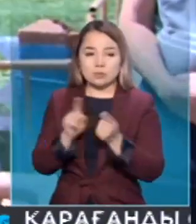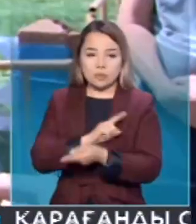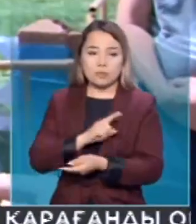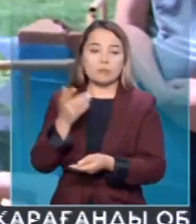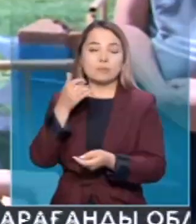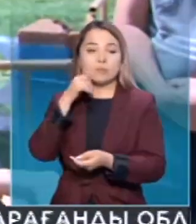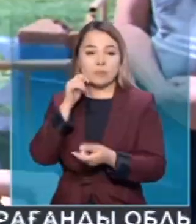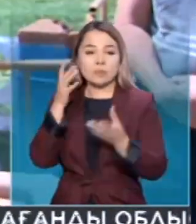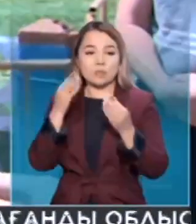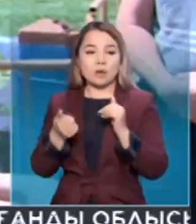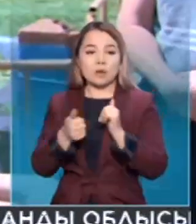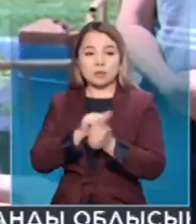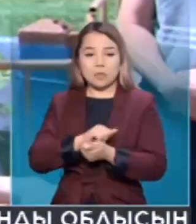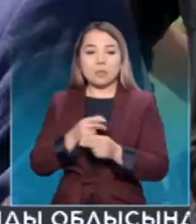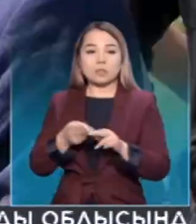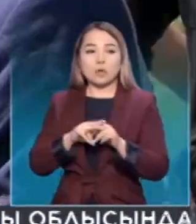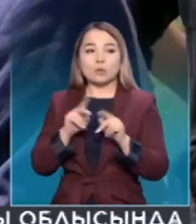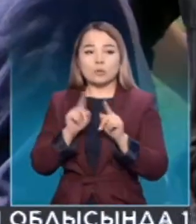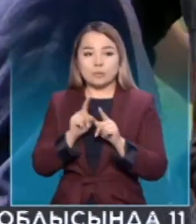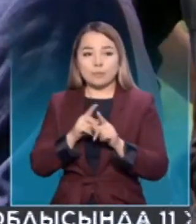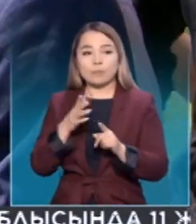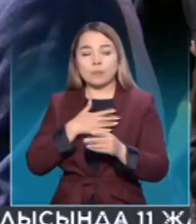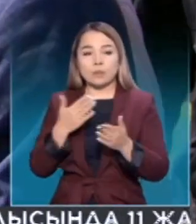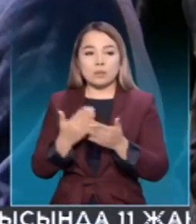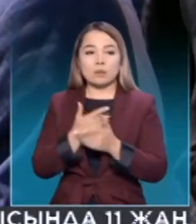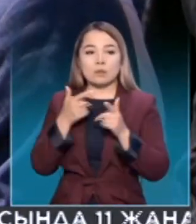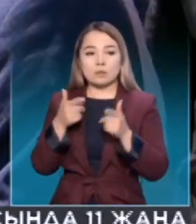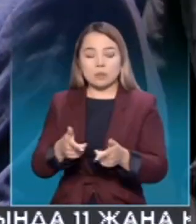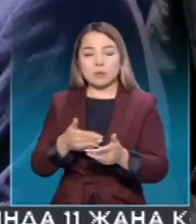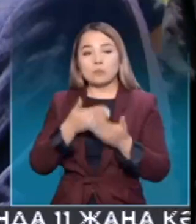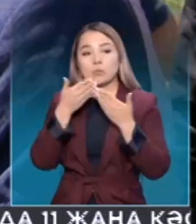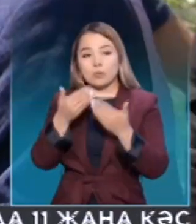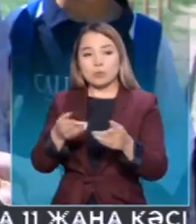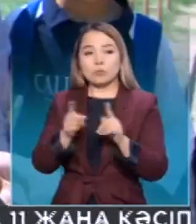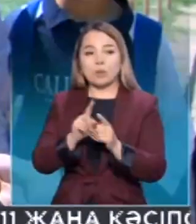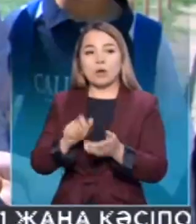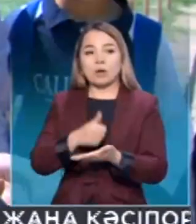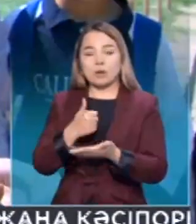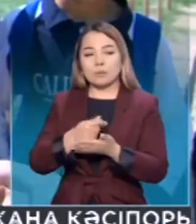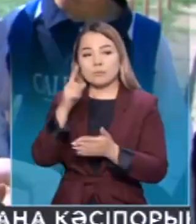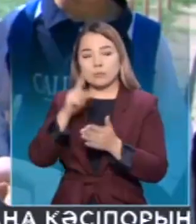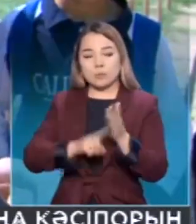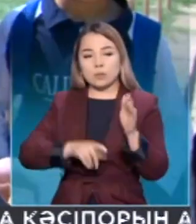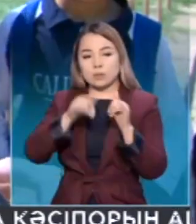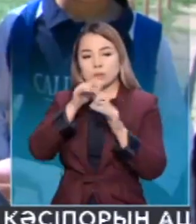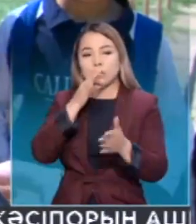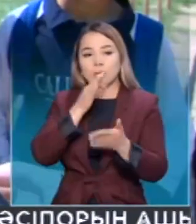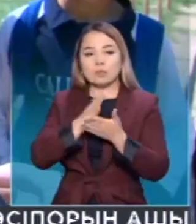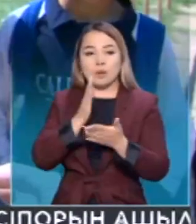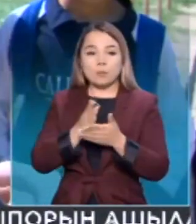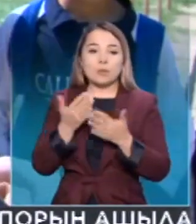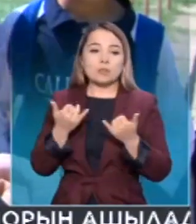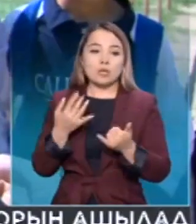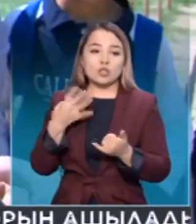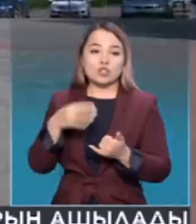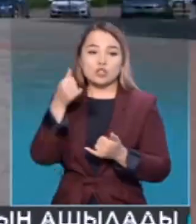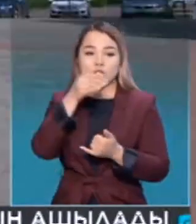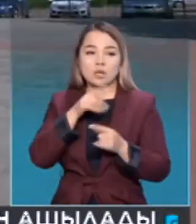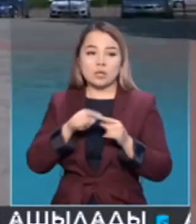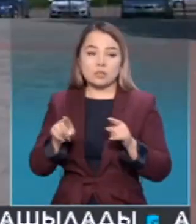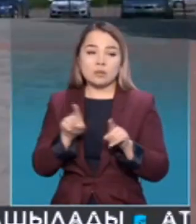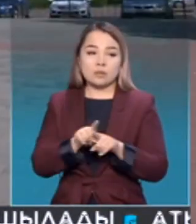Міне кеше әкім өзінің ауызын естідім. Мен жаңадан келдім ғой дейді. Әкімдерге сенгені қалдық. Әкімге сенгені уже 40 жыл болды